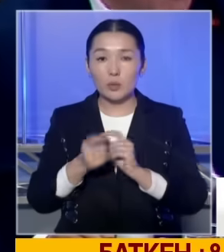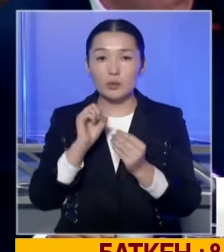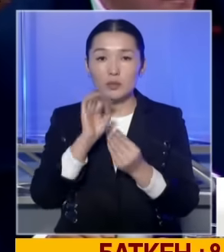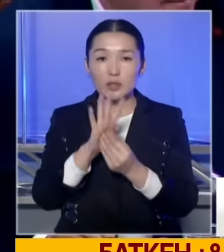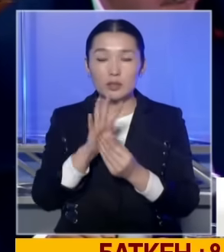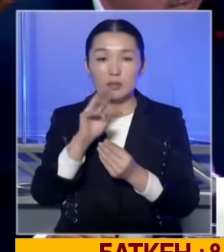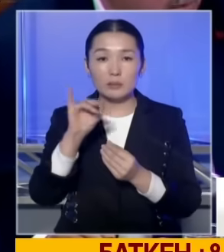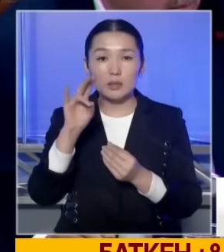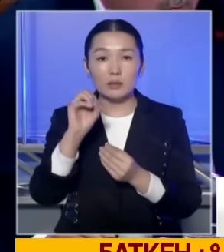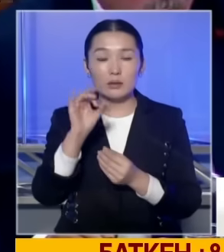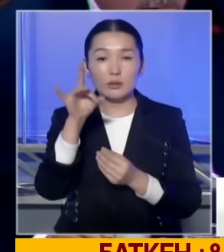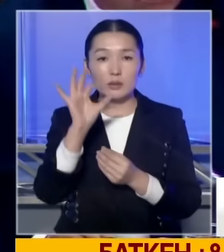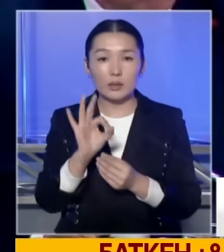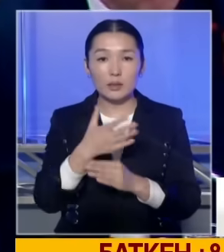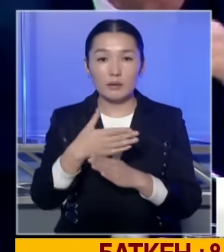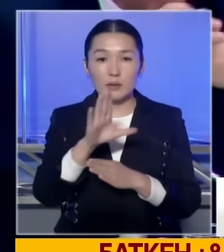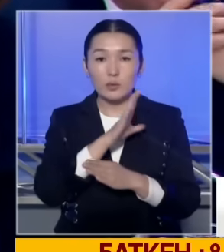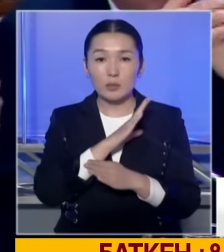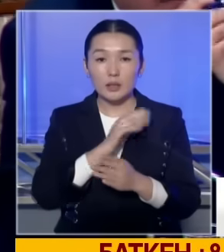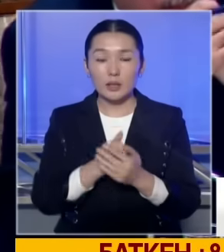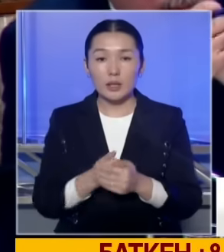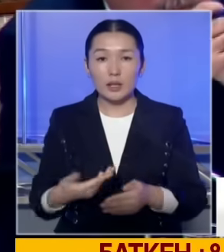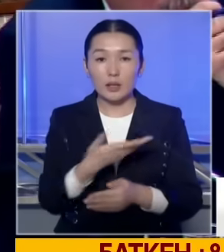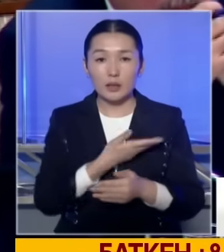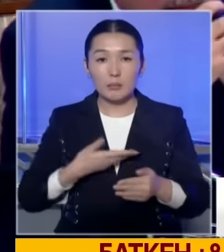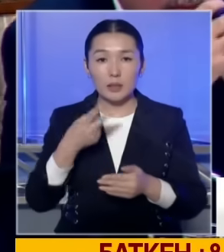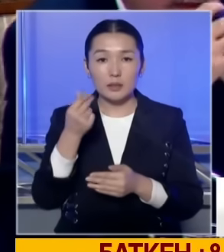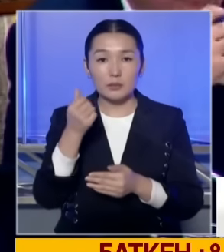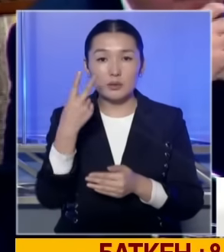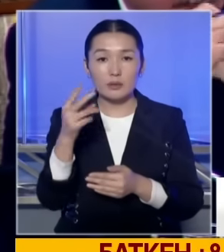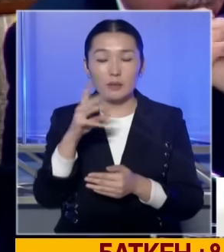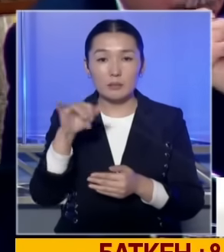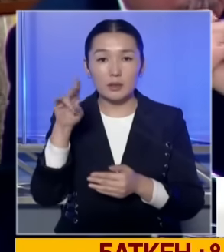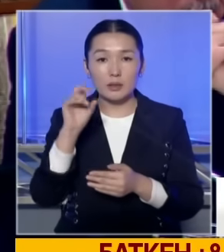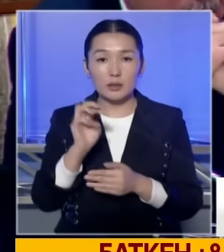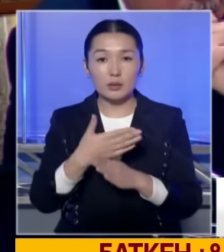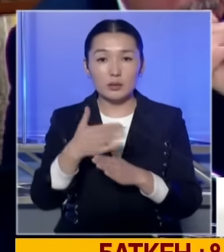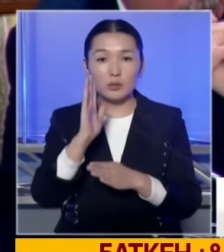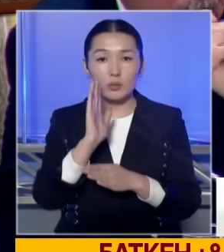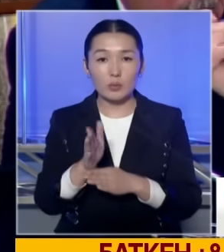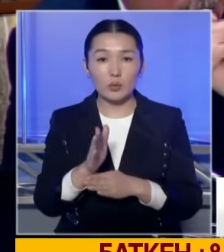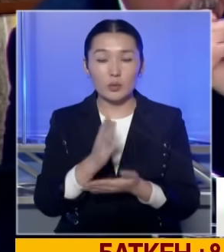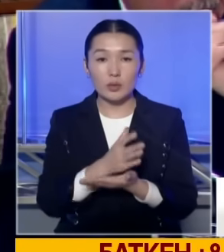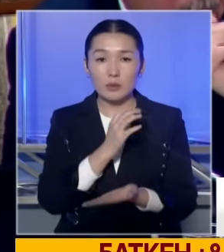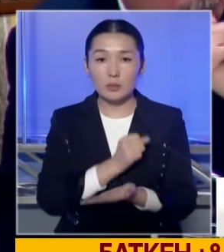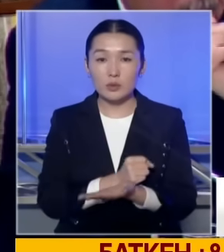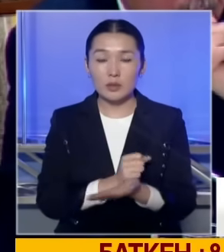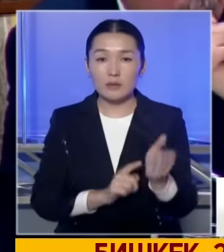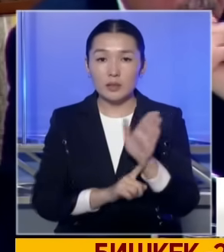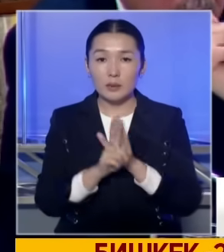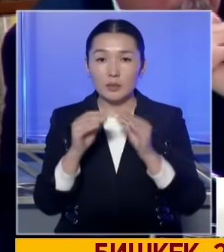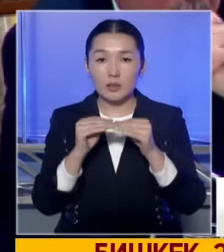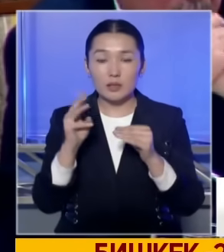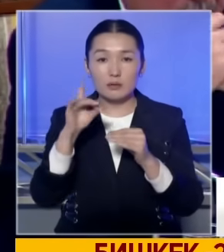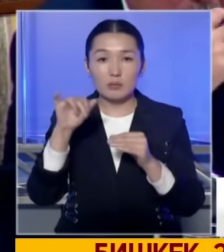евро дагы былтыр берилген да. А биз бюджеттен 1-2 миллиард сомго чейин берейли деп атабыз. Уставтык капиталы уже 10